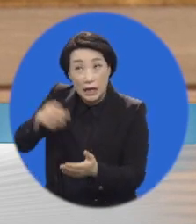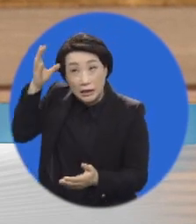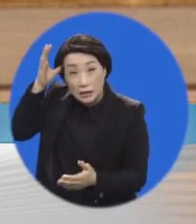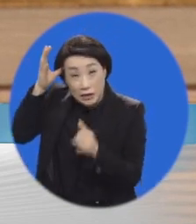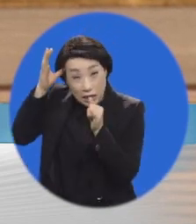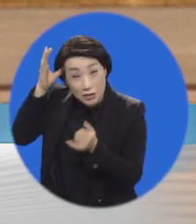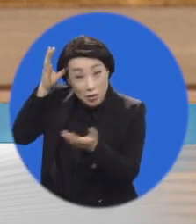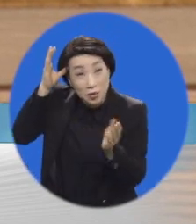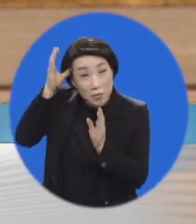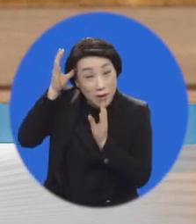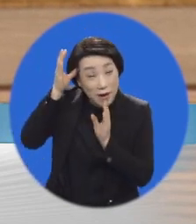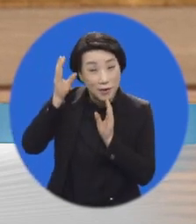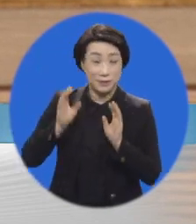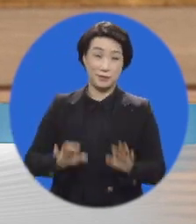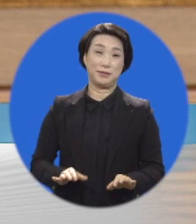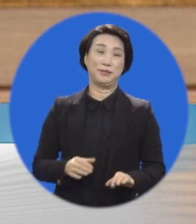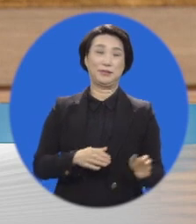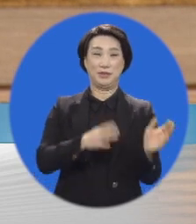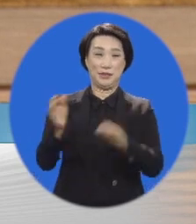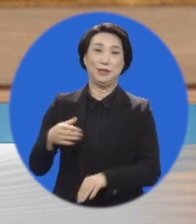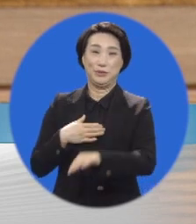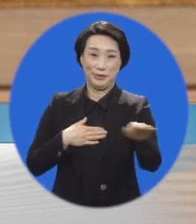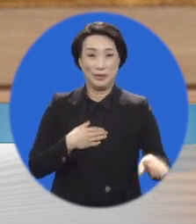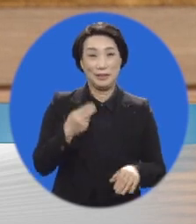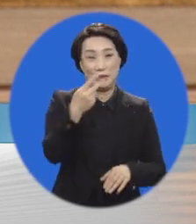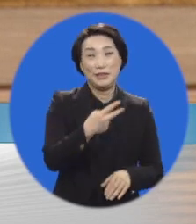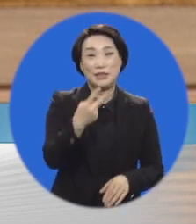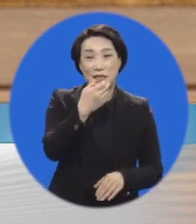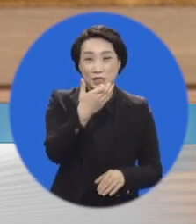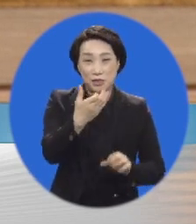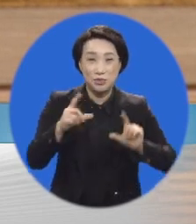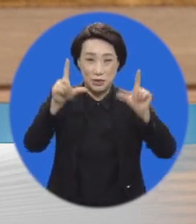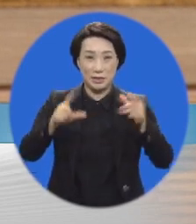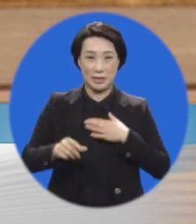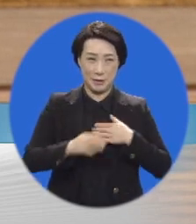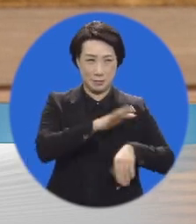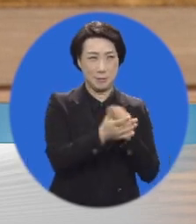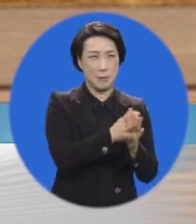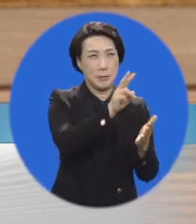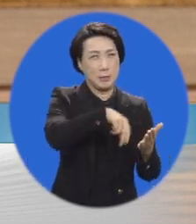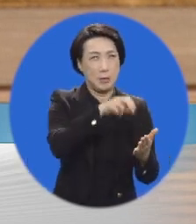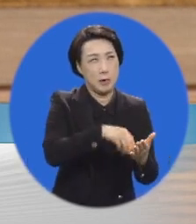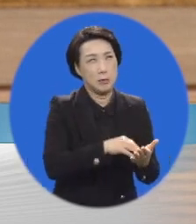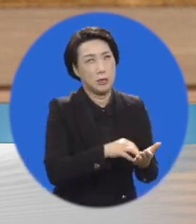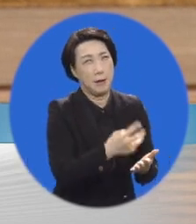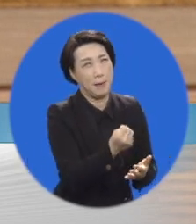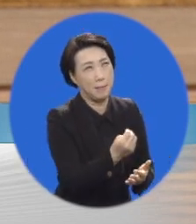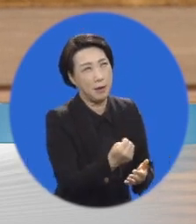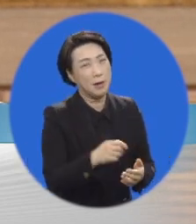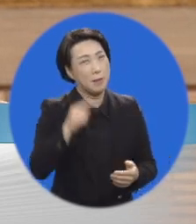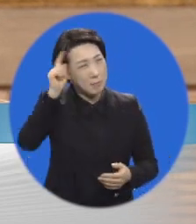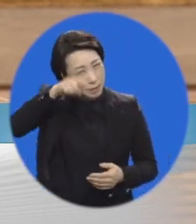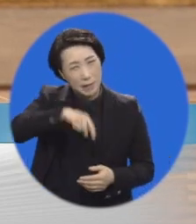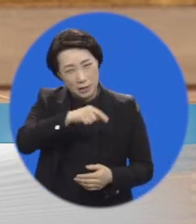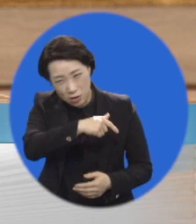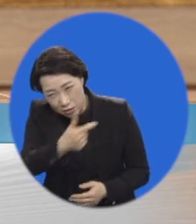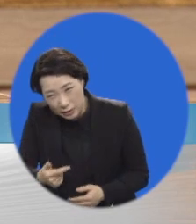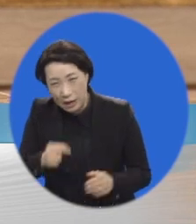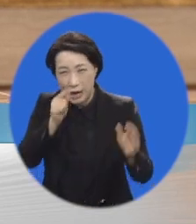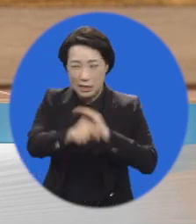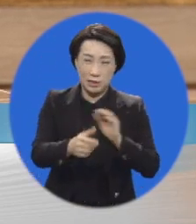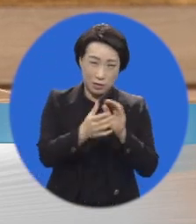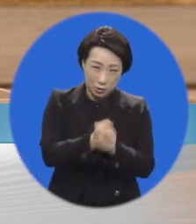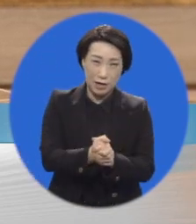대단하게 갖게 됩니다. 근데 우리도 2019년도는 내가 성경을 몇 번 읽겠다. 저녁마다 기도를 해야